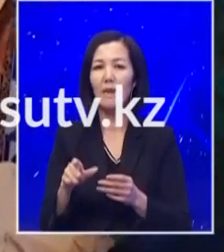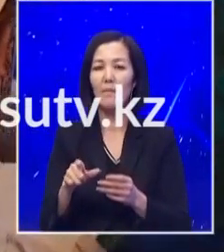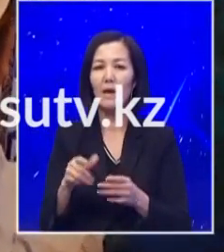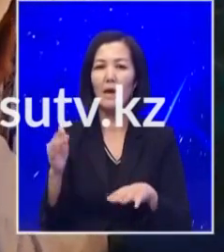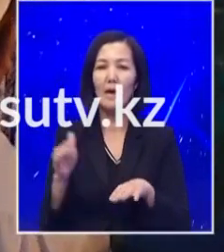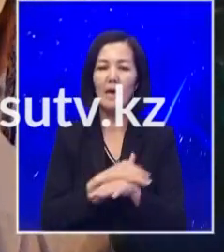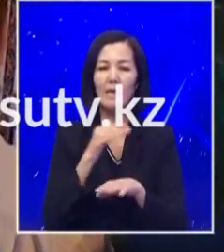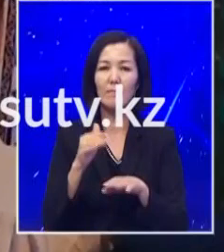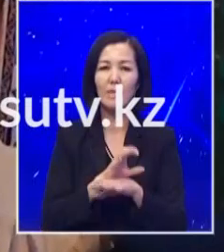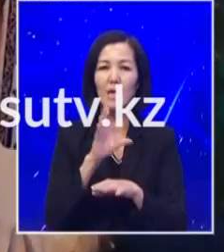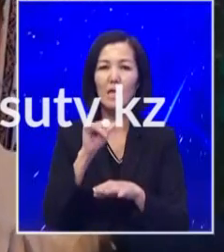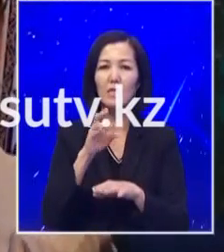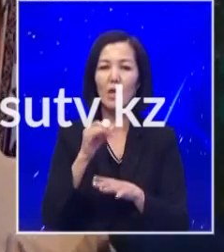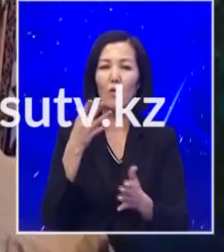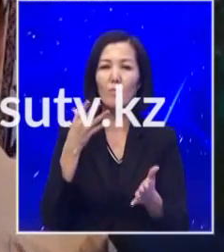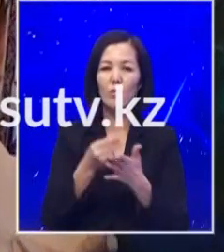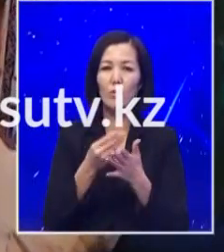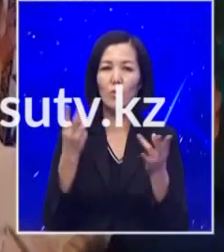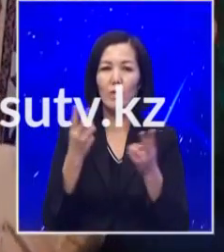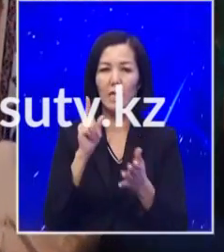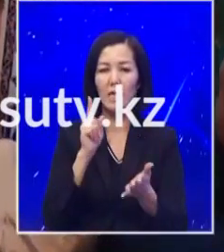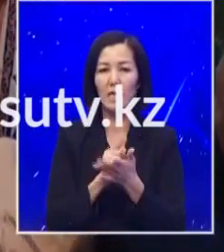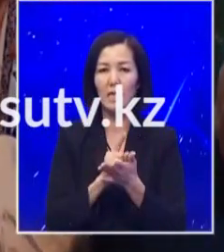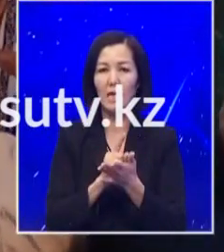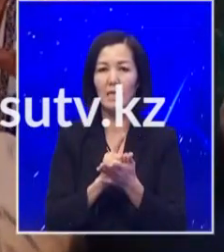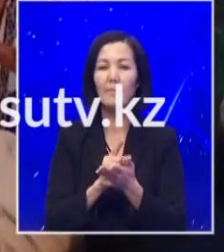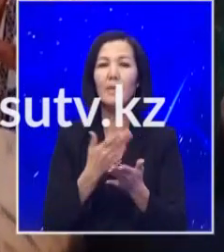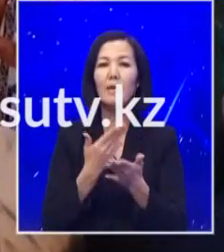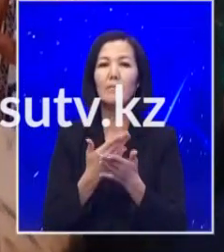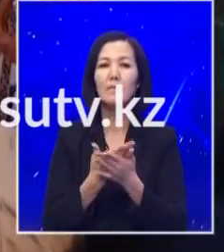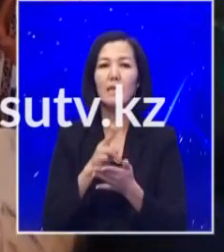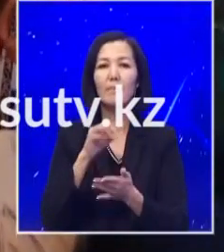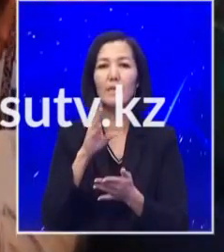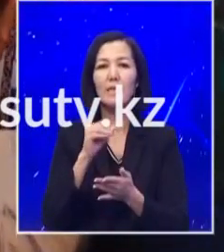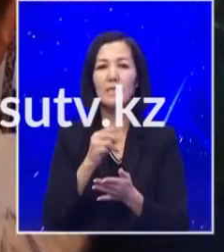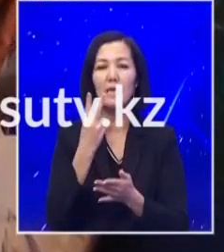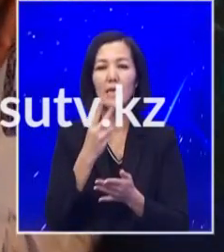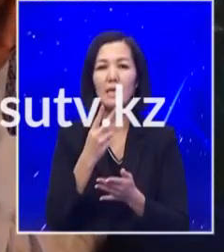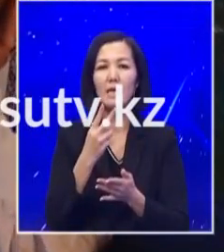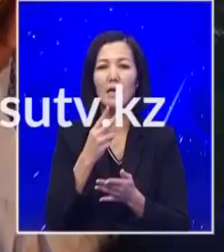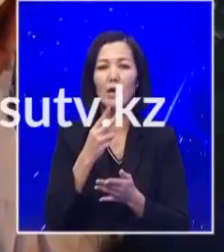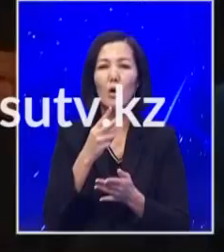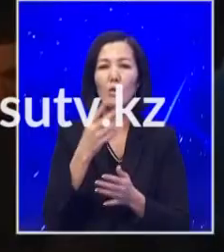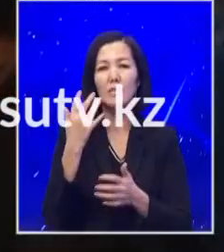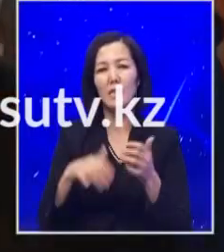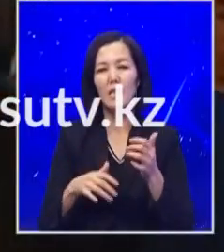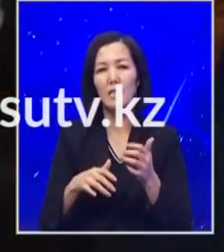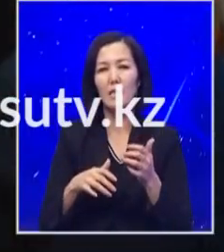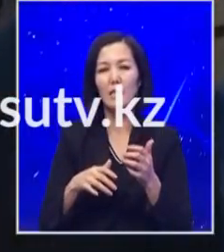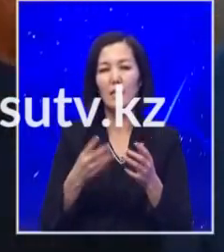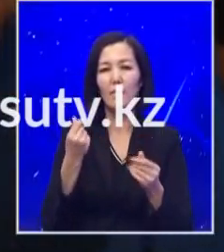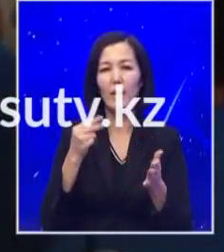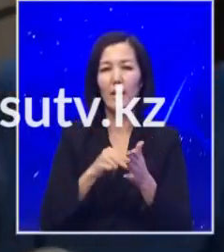теңге болып белгіленді. Оны кез келген адам шама шарқынша бере алады. Пітір садақаның мөлшері 2 келі онның орташа бағасымен есептеледі.